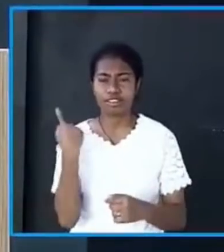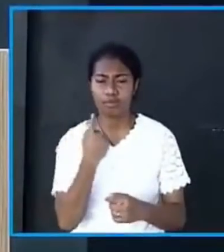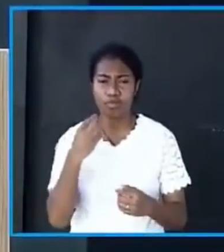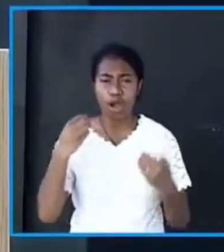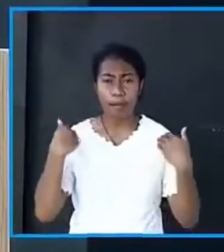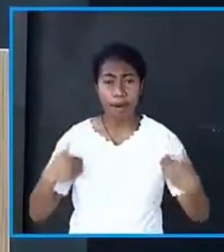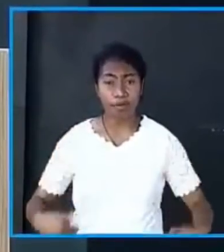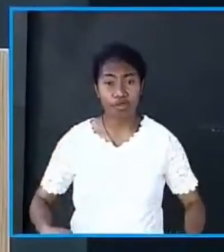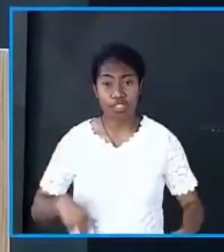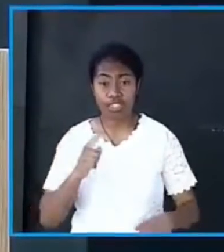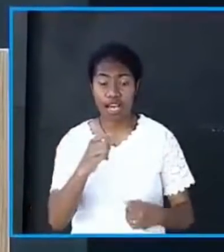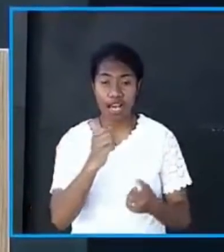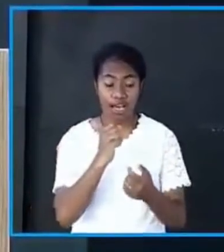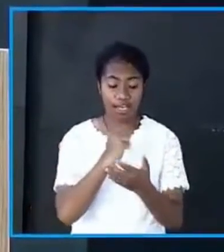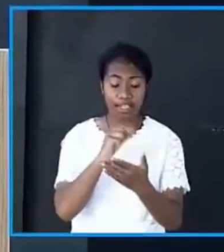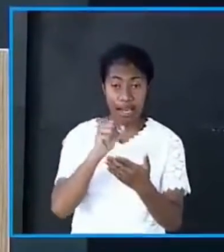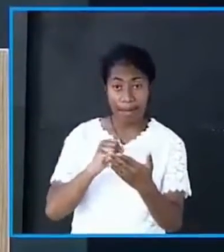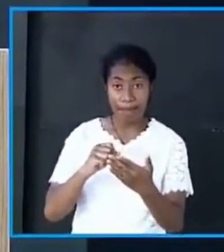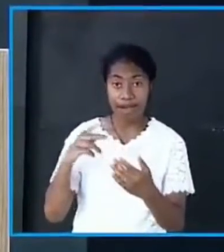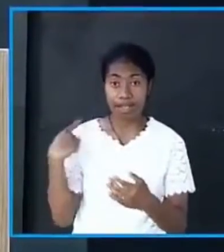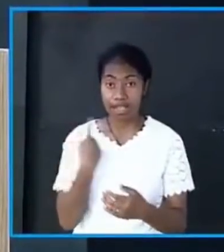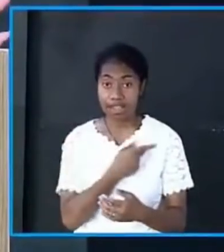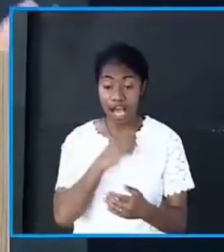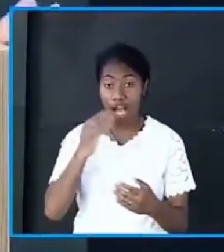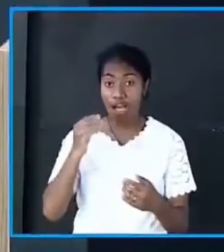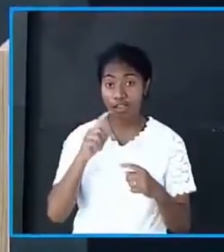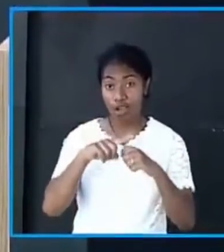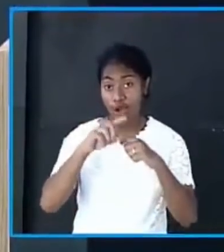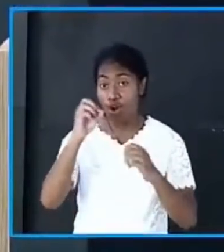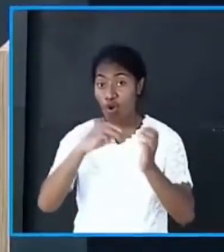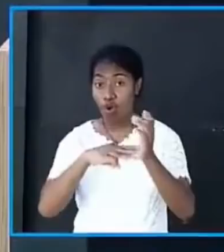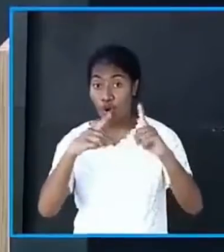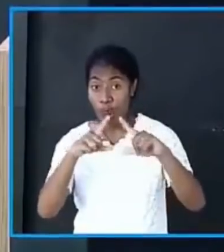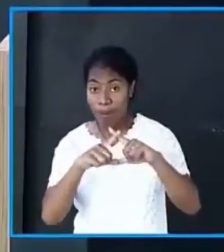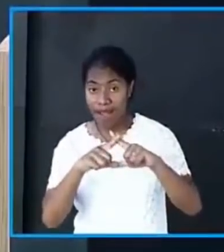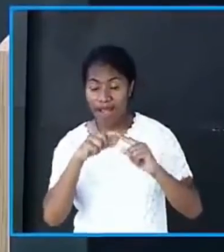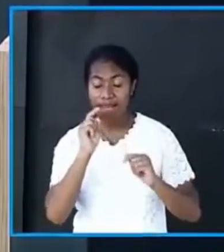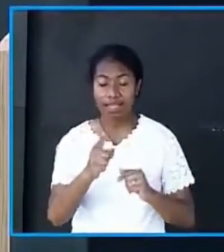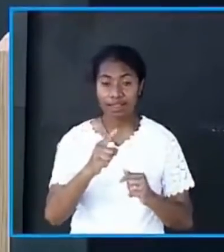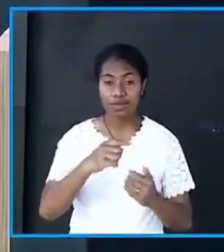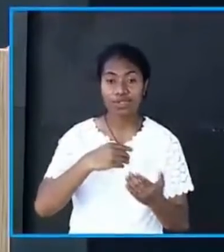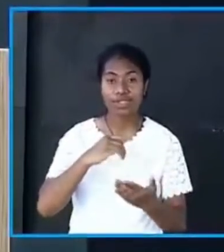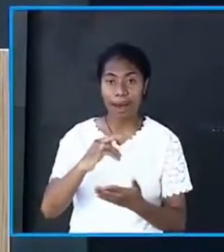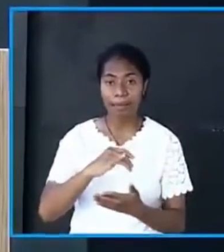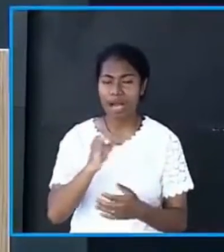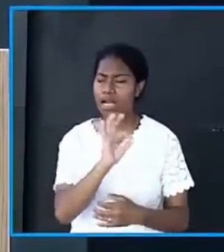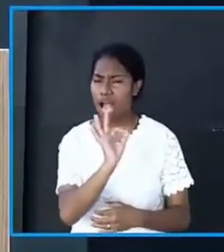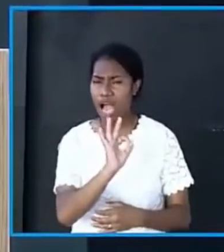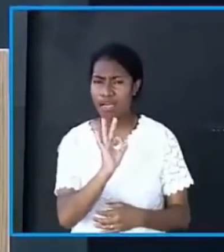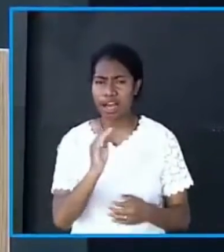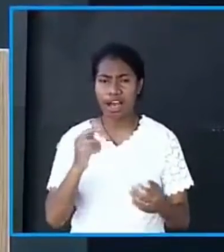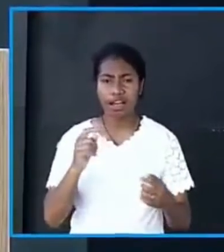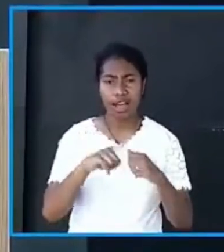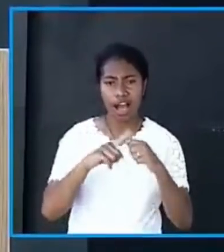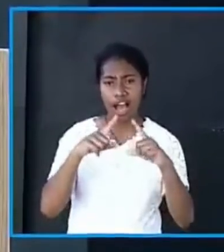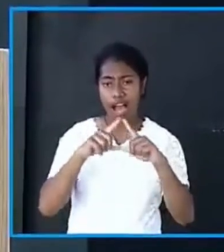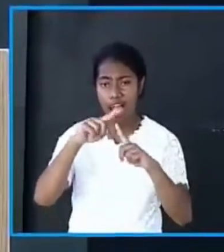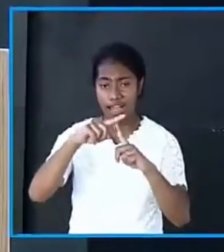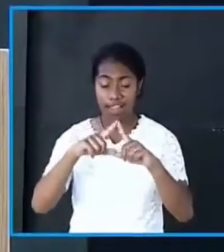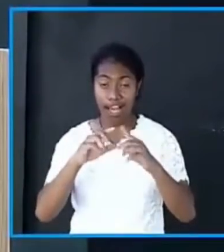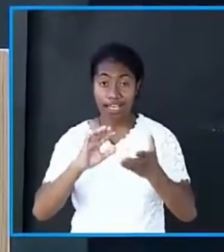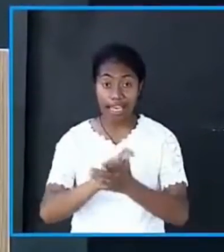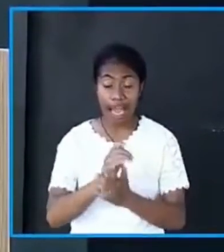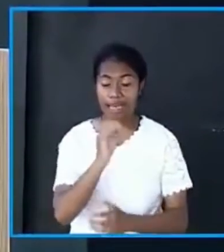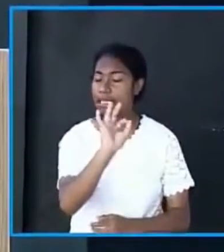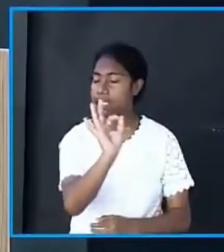koma menurut rupa kita tidak ada kata dan disana maka kita bandingkan